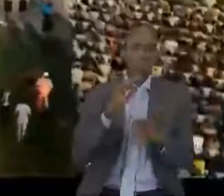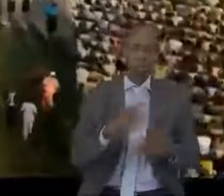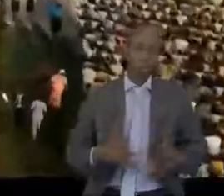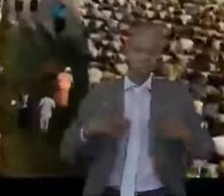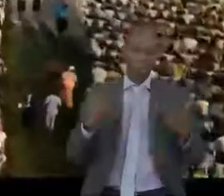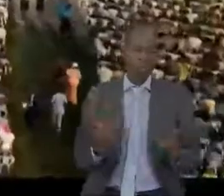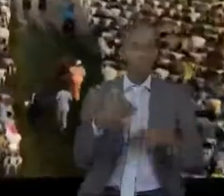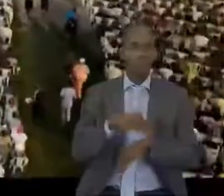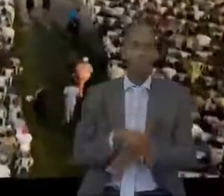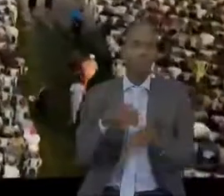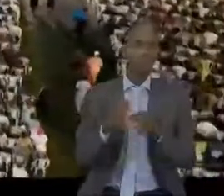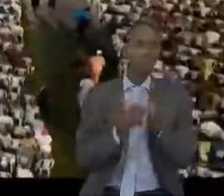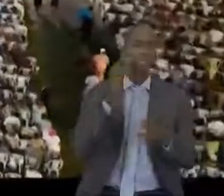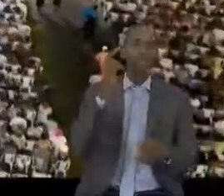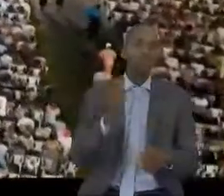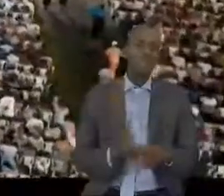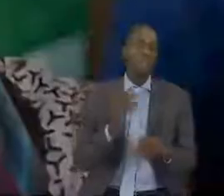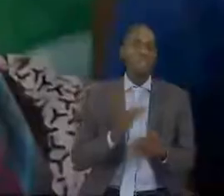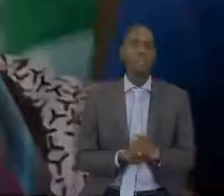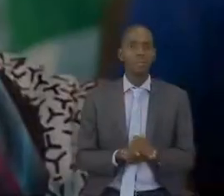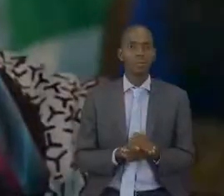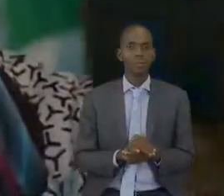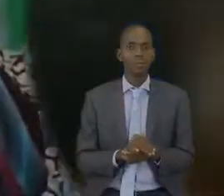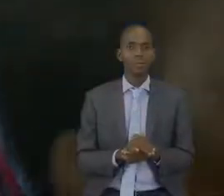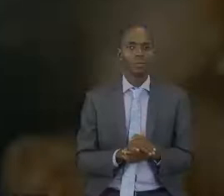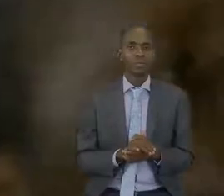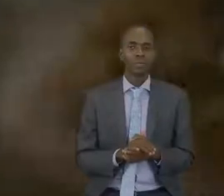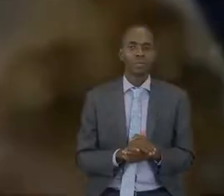au nom de Jésus.